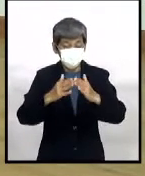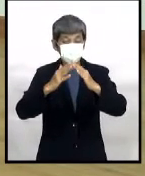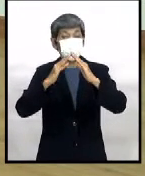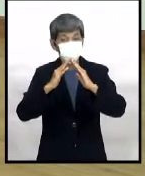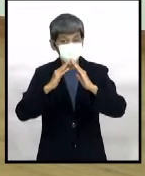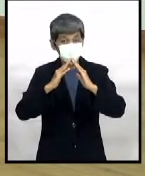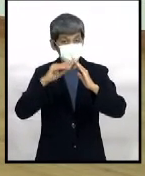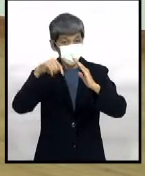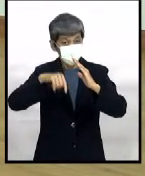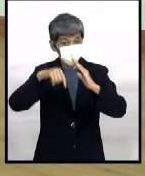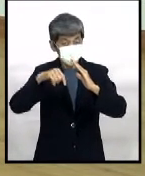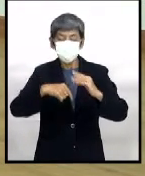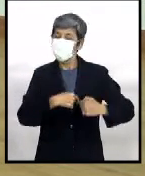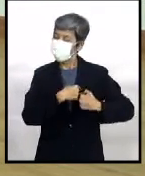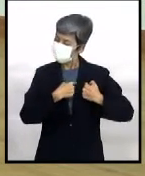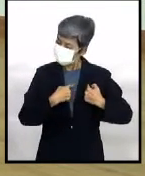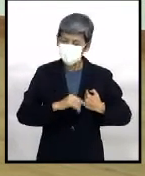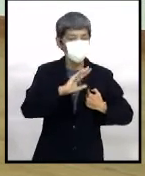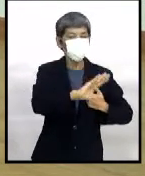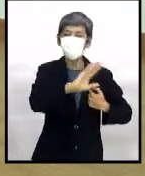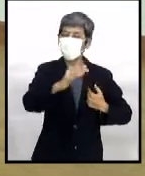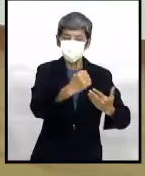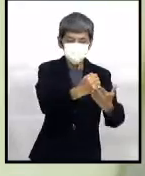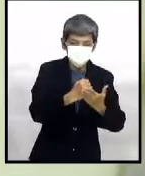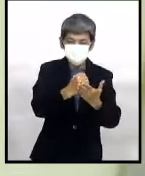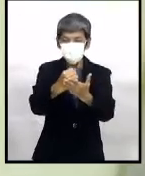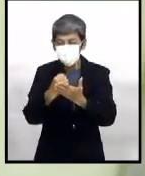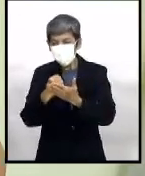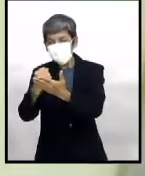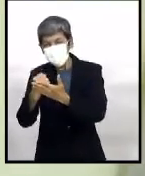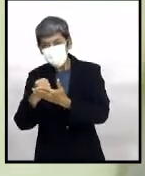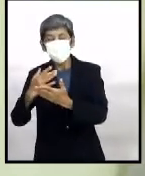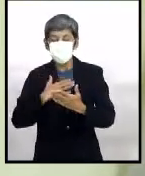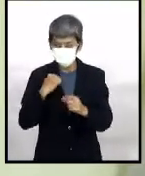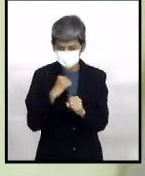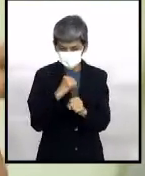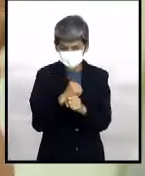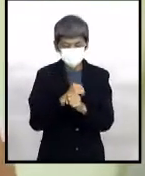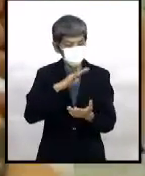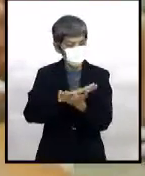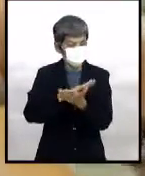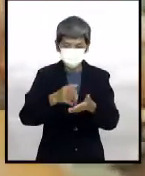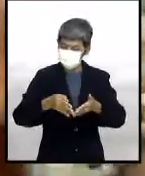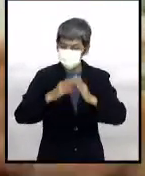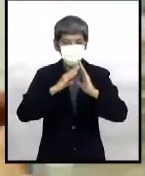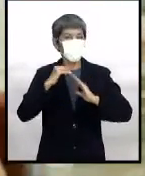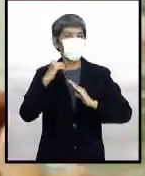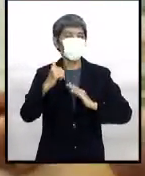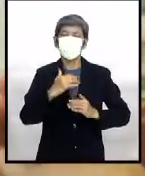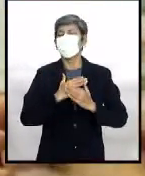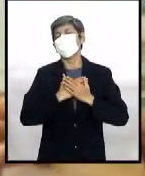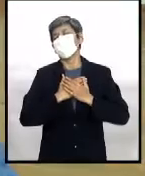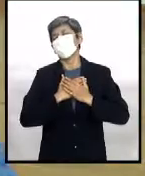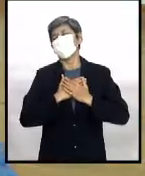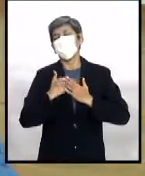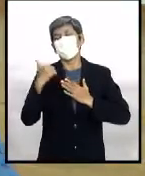เกิดจากน้ำใจเกิดจากความเห็นใจความปรารถนาดีของหลายๆคนเนี่ยมันทำให้เป็นโรงเรียนมันเป็นทำให้สถานที่นี้ ได้มันอบอุ่นน